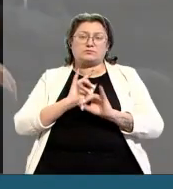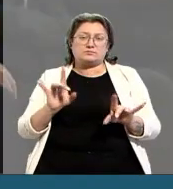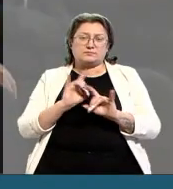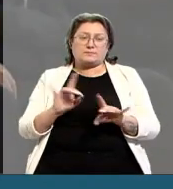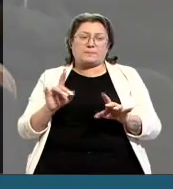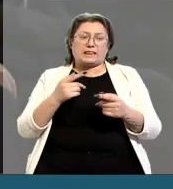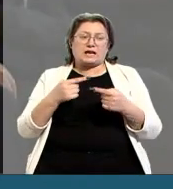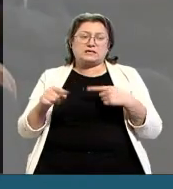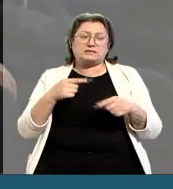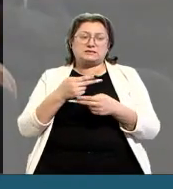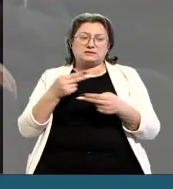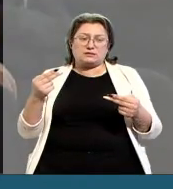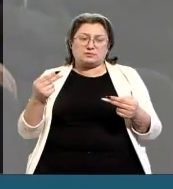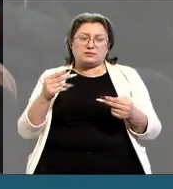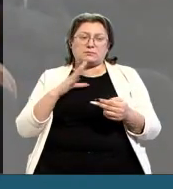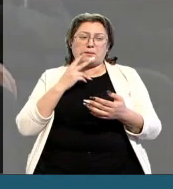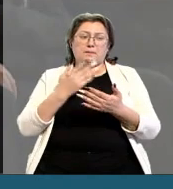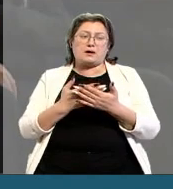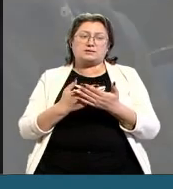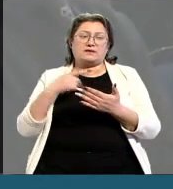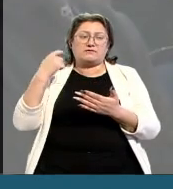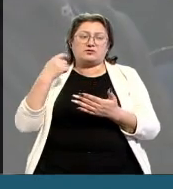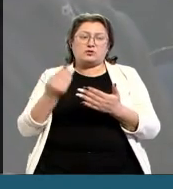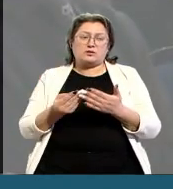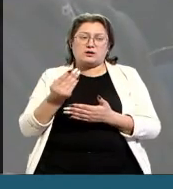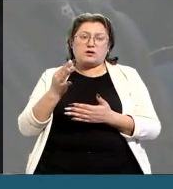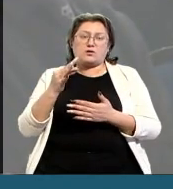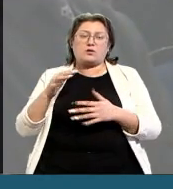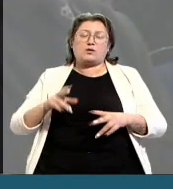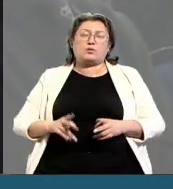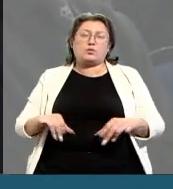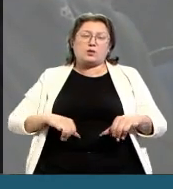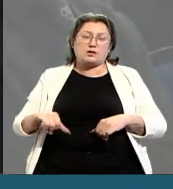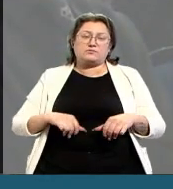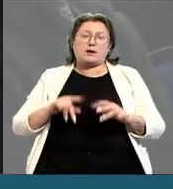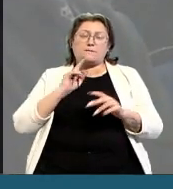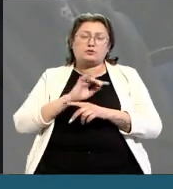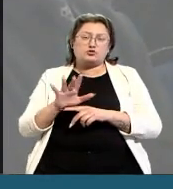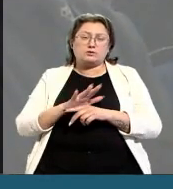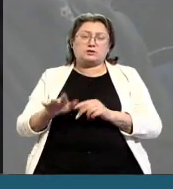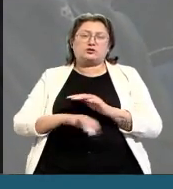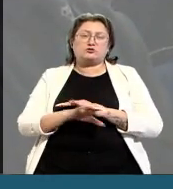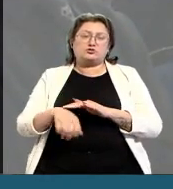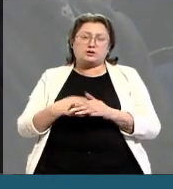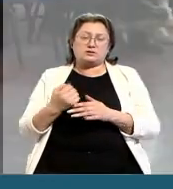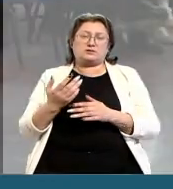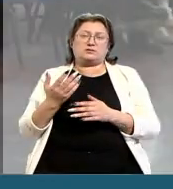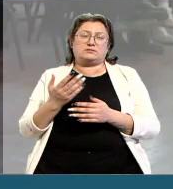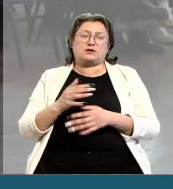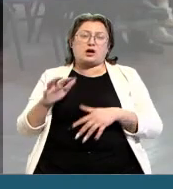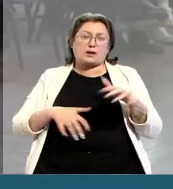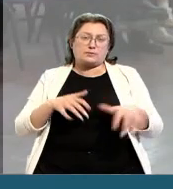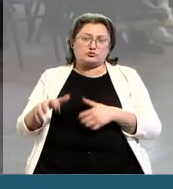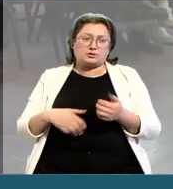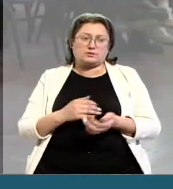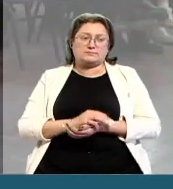жымқыру тақырыбында видеоматериалдар көрсетіліп, жазасы қандай болатыны айтылды. Онымен қоса электронды темекіні шектен тыс қолданып, денсаулыққа